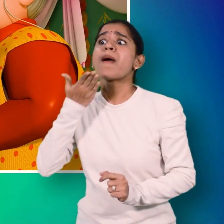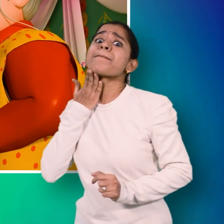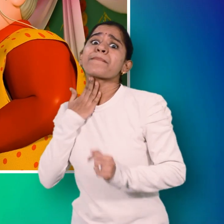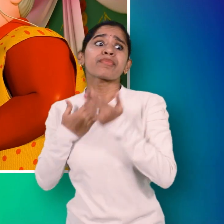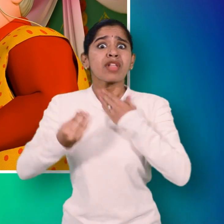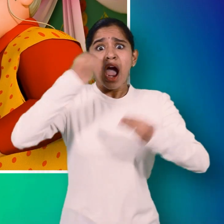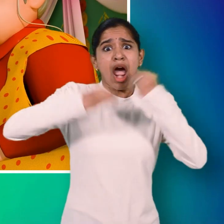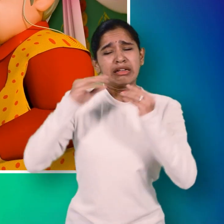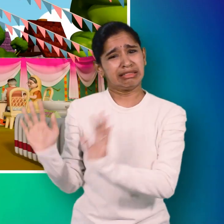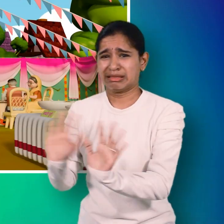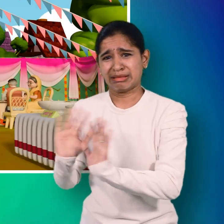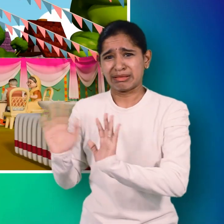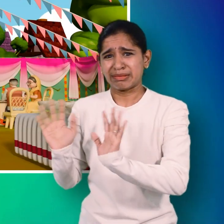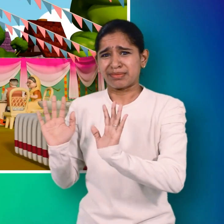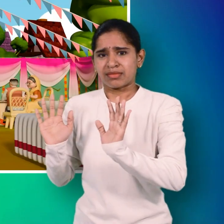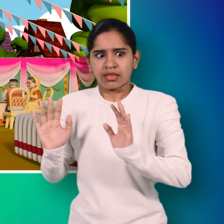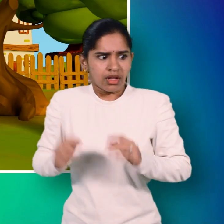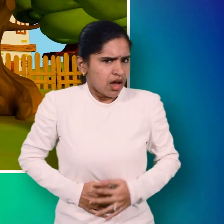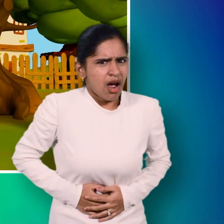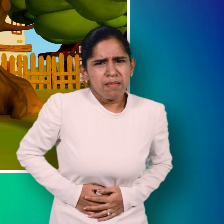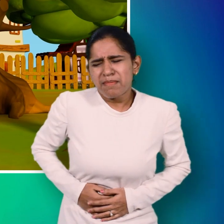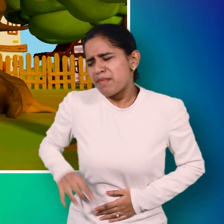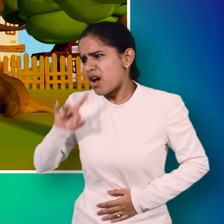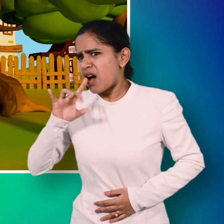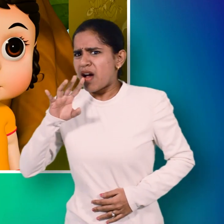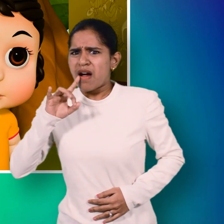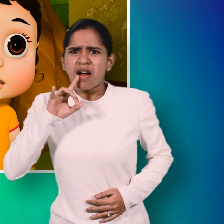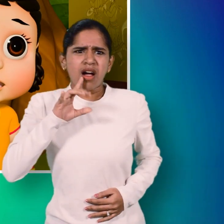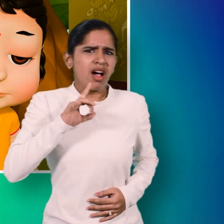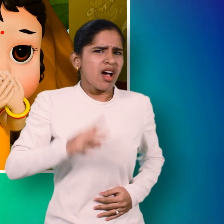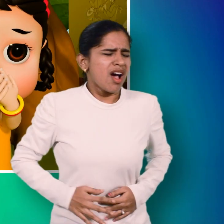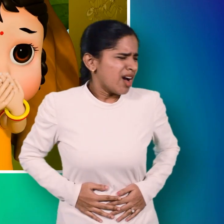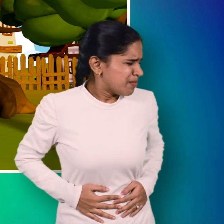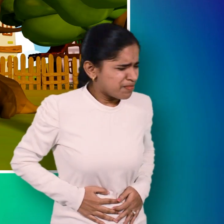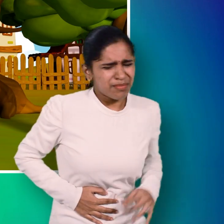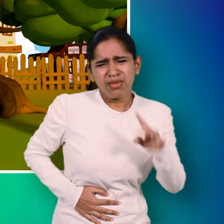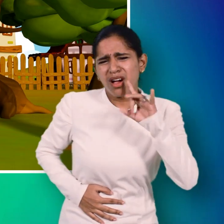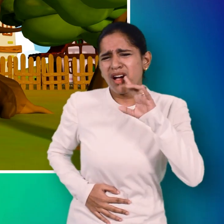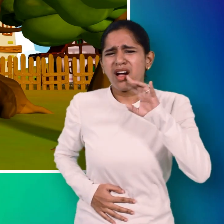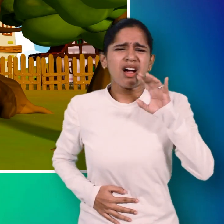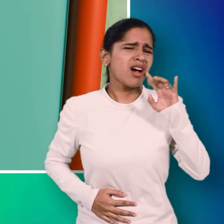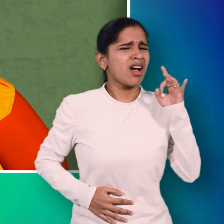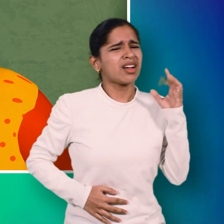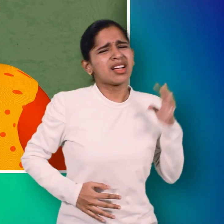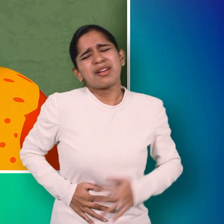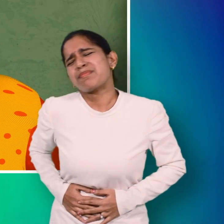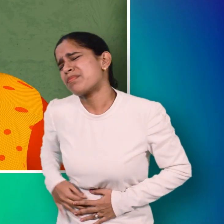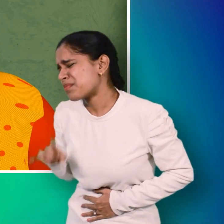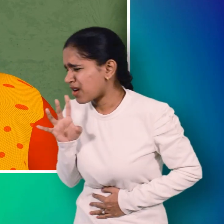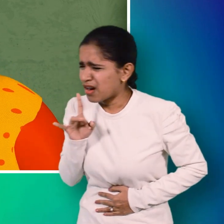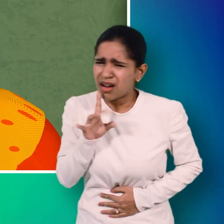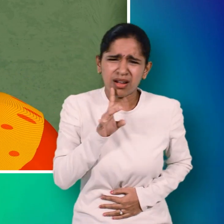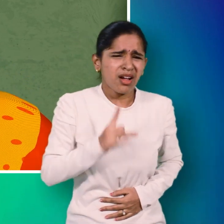खाना तुम ध्यान से खाना। दर्द हो गया, ओए होए दर्द हो गया, उई माँ